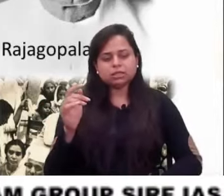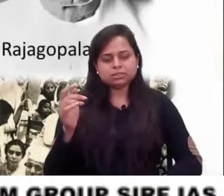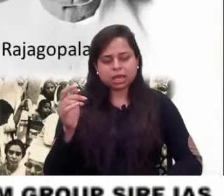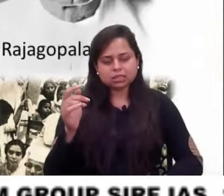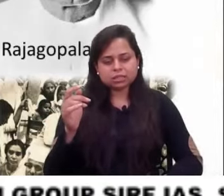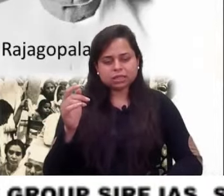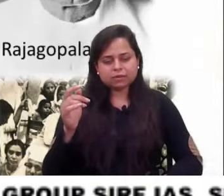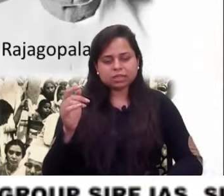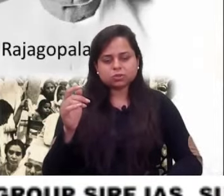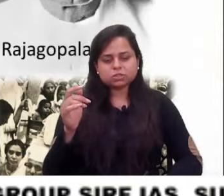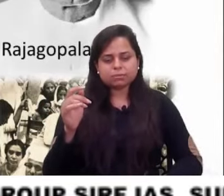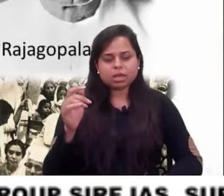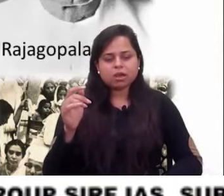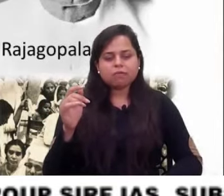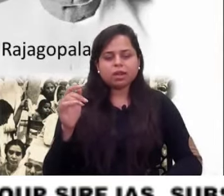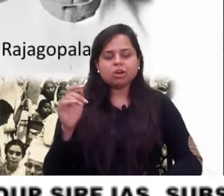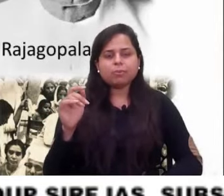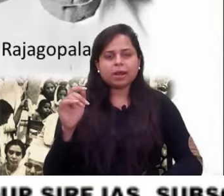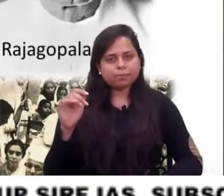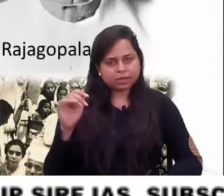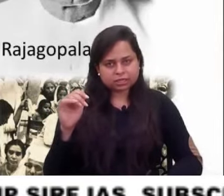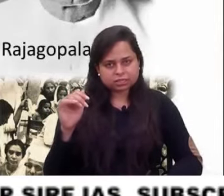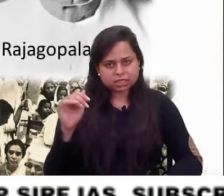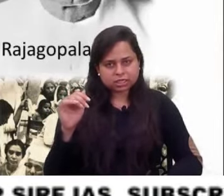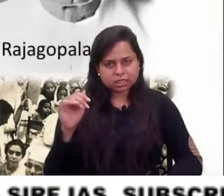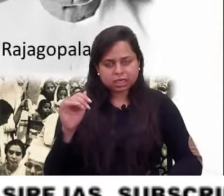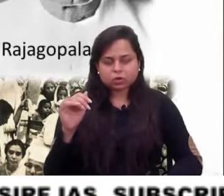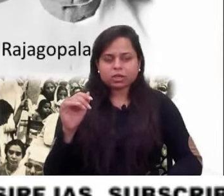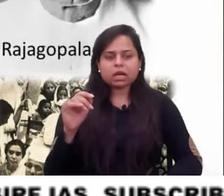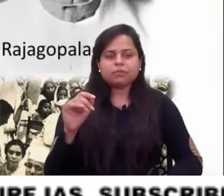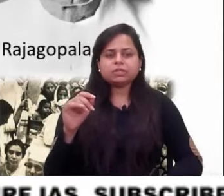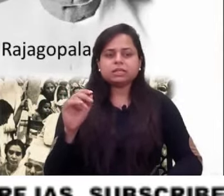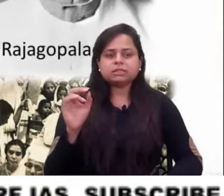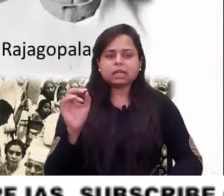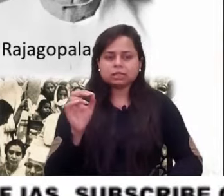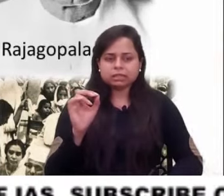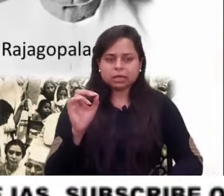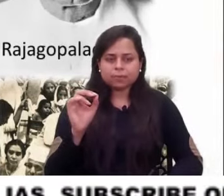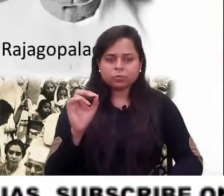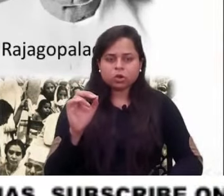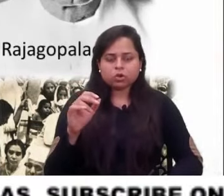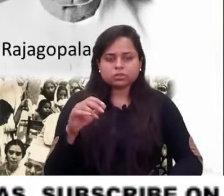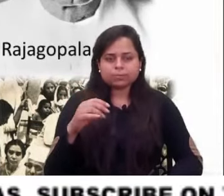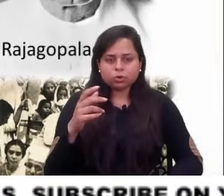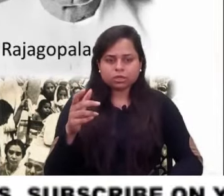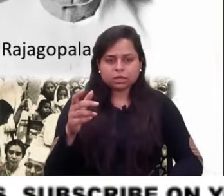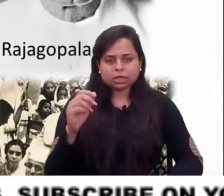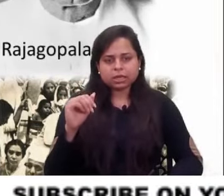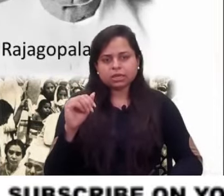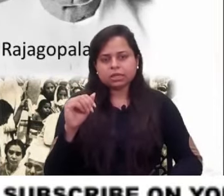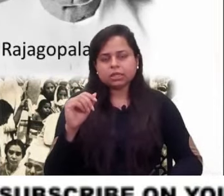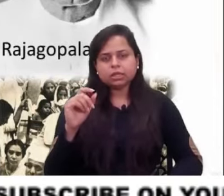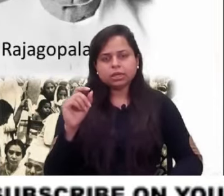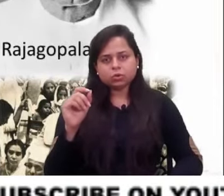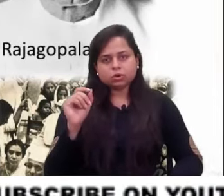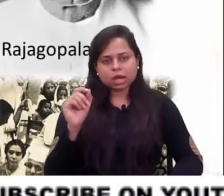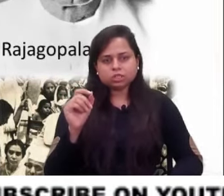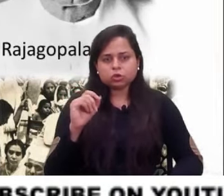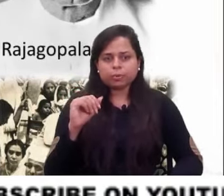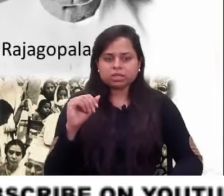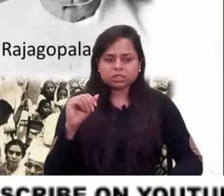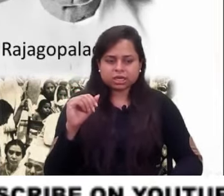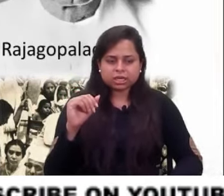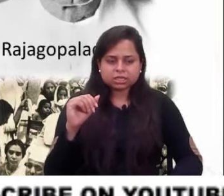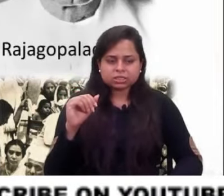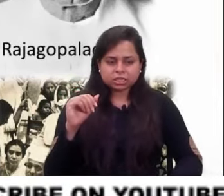नेहरू जी का साथ देने वाले थे उस समय वल्लभभाई पटेल सी उन्हें काफी जगह साथ दिया और सपोर्ट कर आ गया इनके इनको